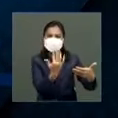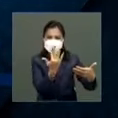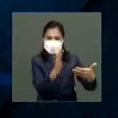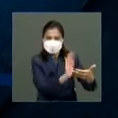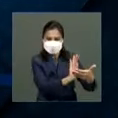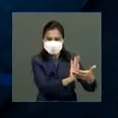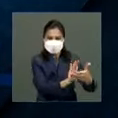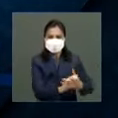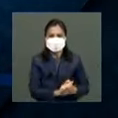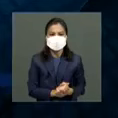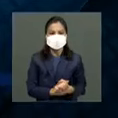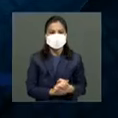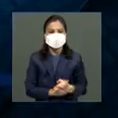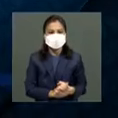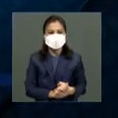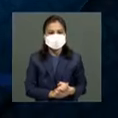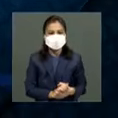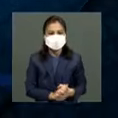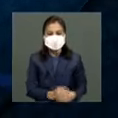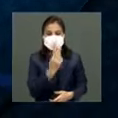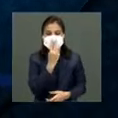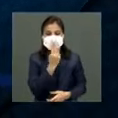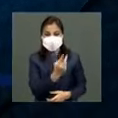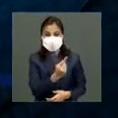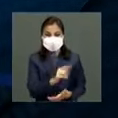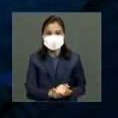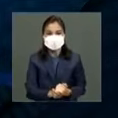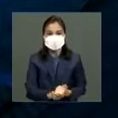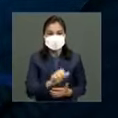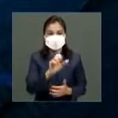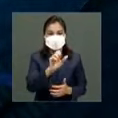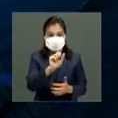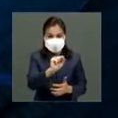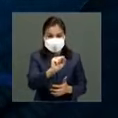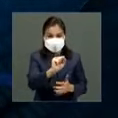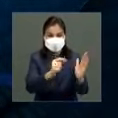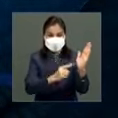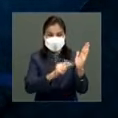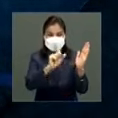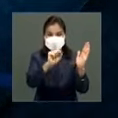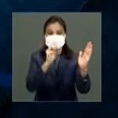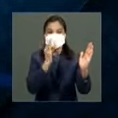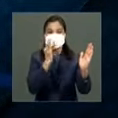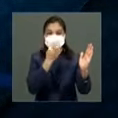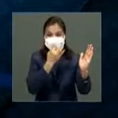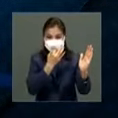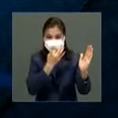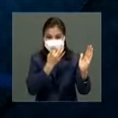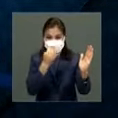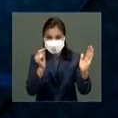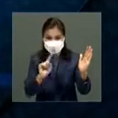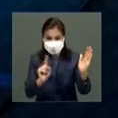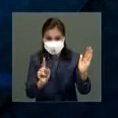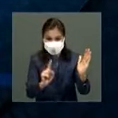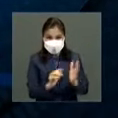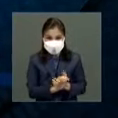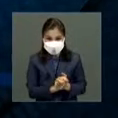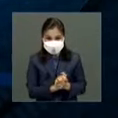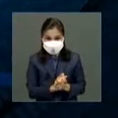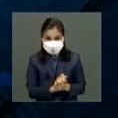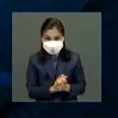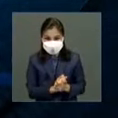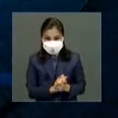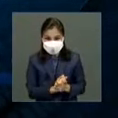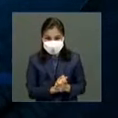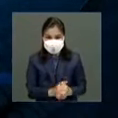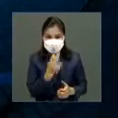ครับมาดูที่สมุทรสาครที่อยู่ข้างล่างนะครับอันนี้คือมาจากเรื่องของก็